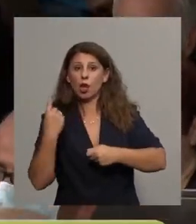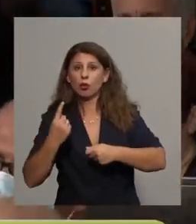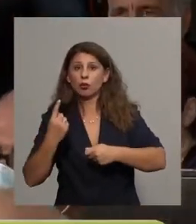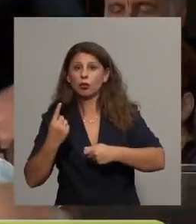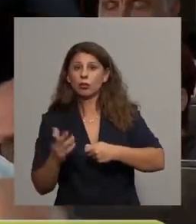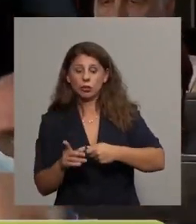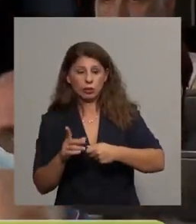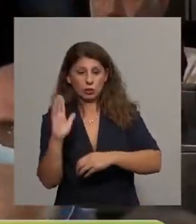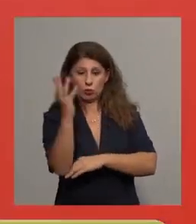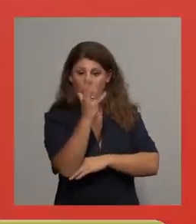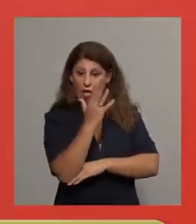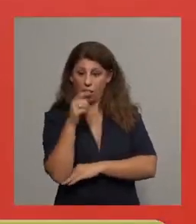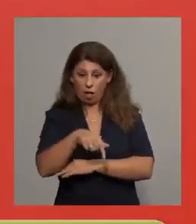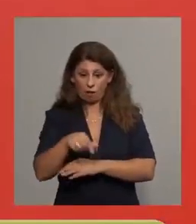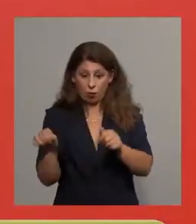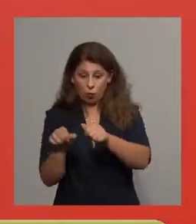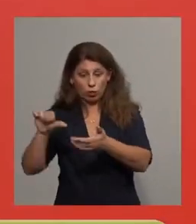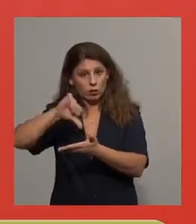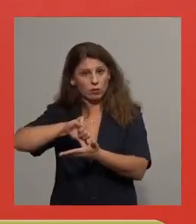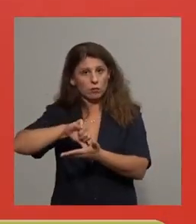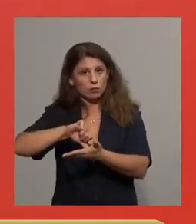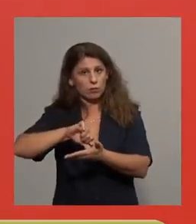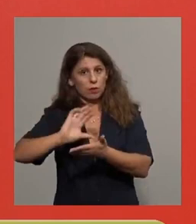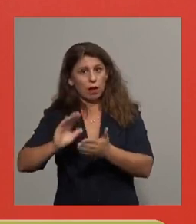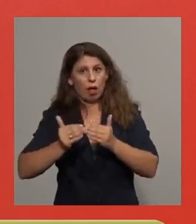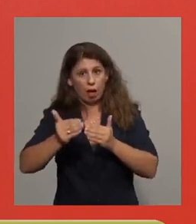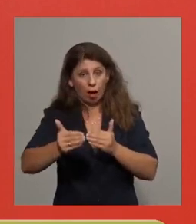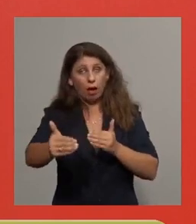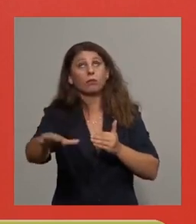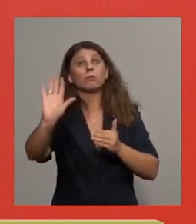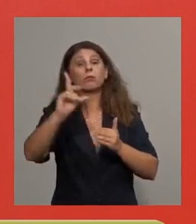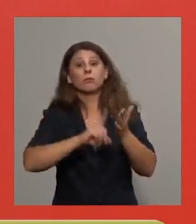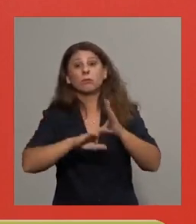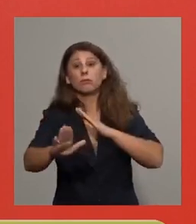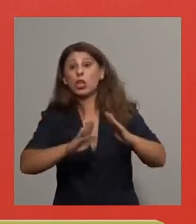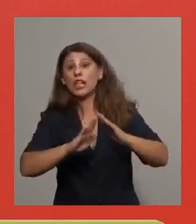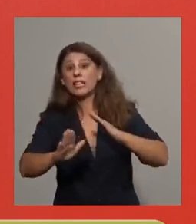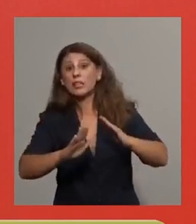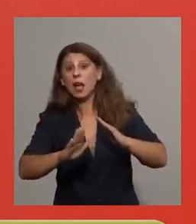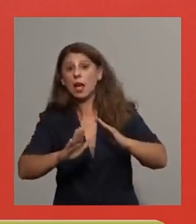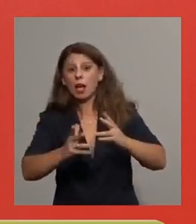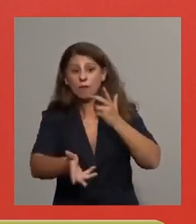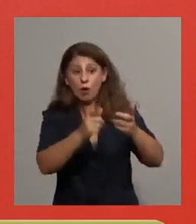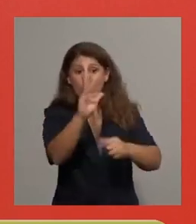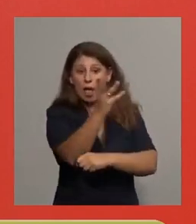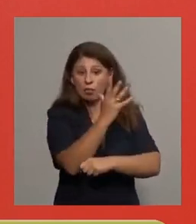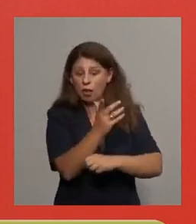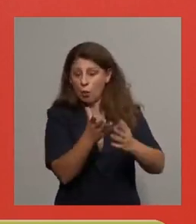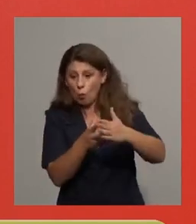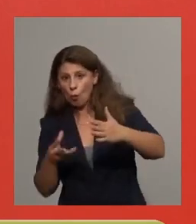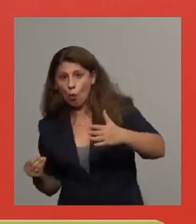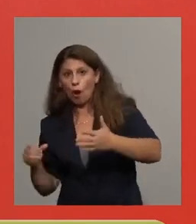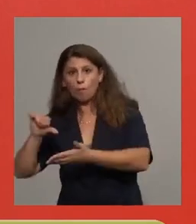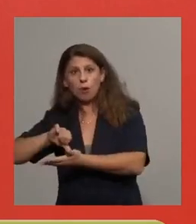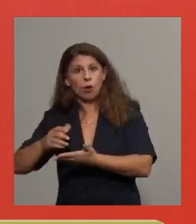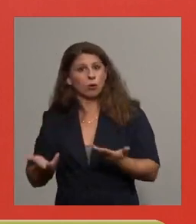του περιαστικού δάσους δεν παίρνει άλλη αναβολή. Κρίσιμο ζήτημα είναι